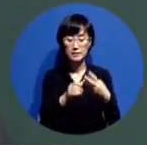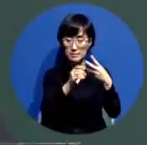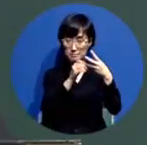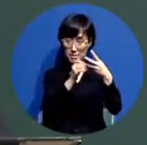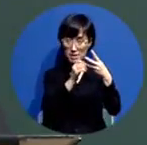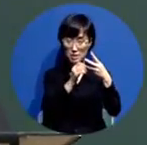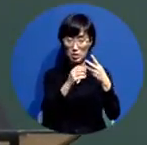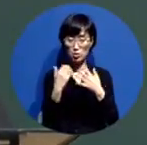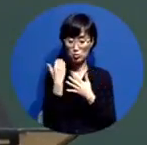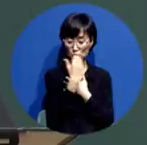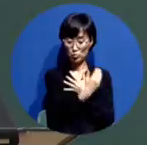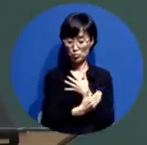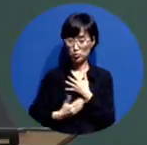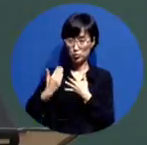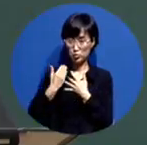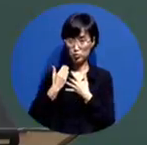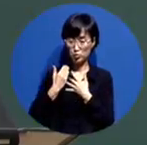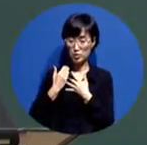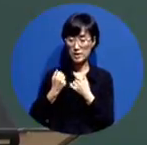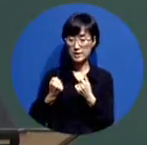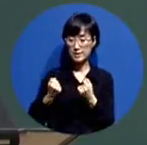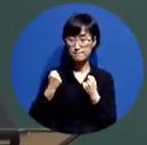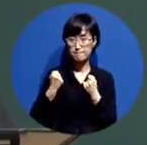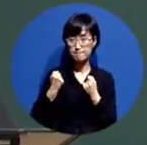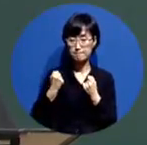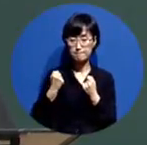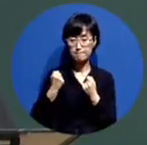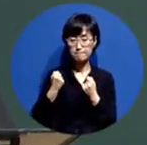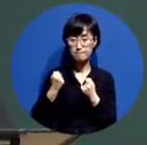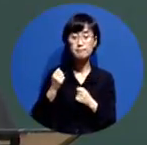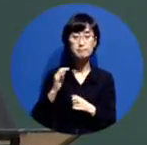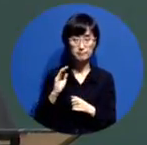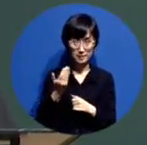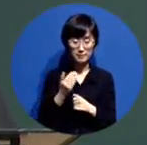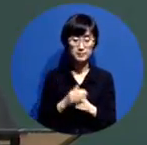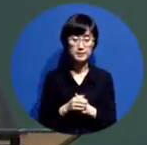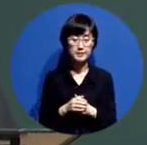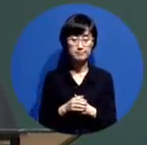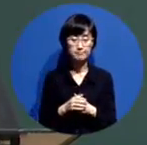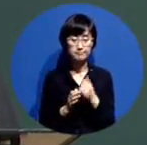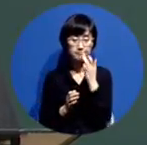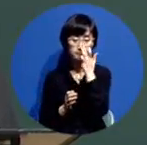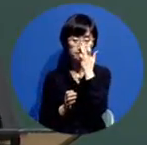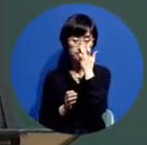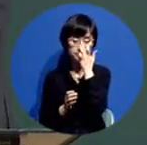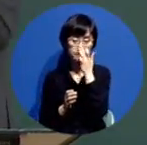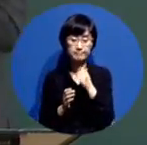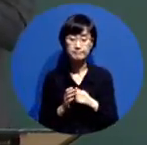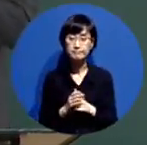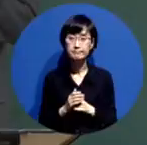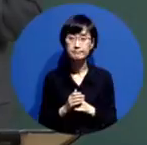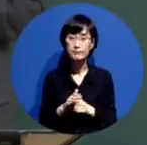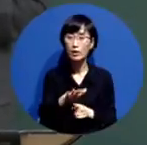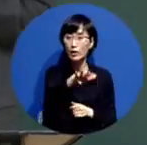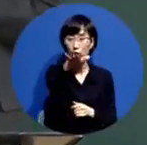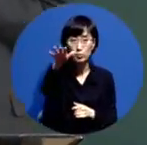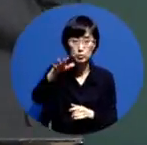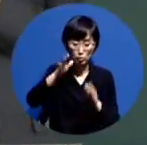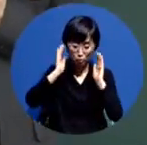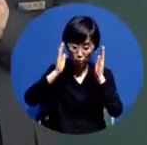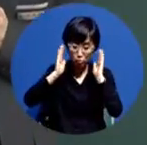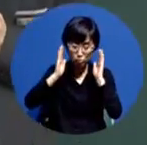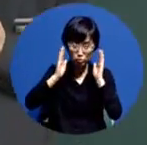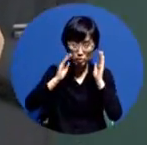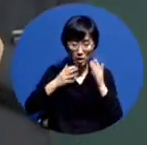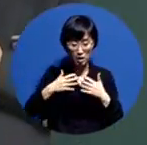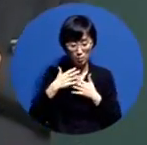육신적인 체력도 필요합니다. 并且我们还需要这个肉体的力量体力. 여러분 공부도 힘이 있어야 할 수